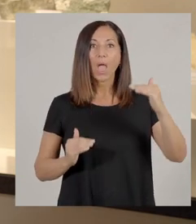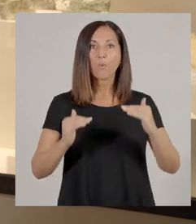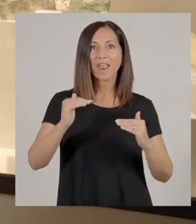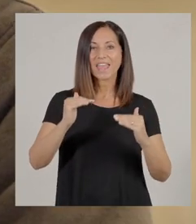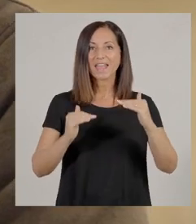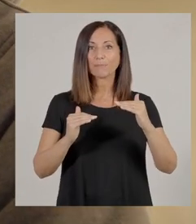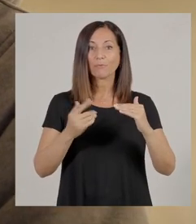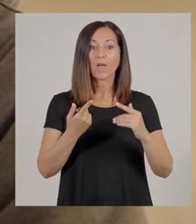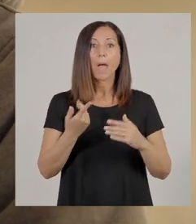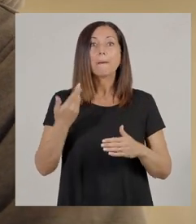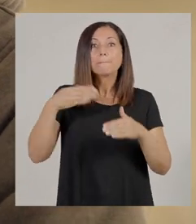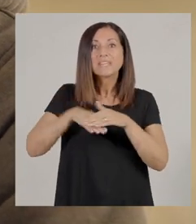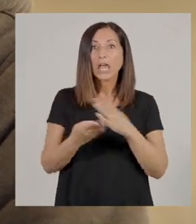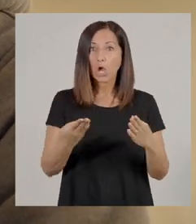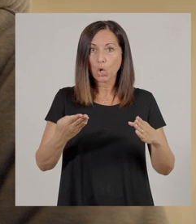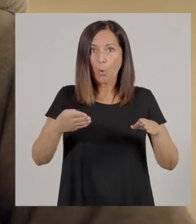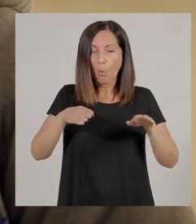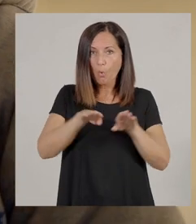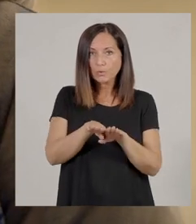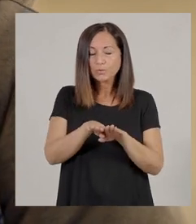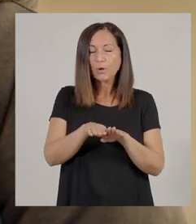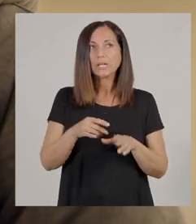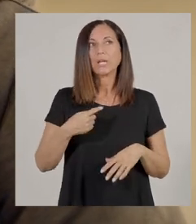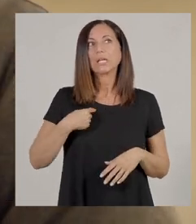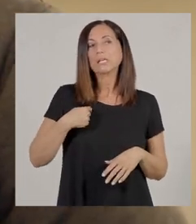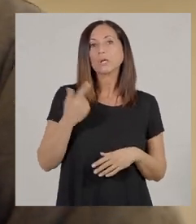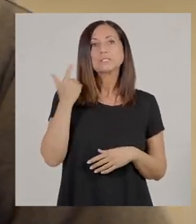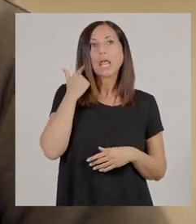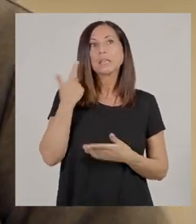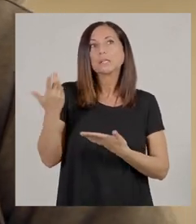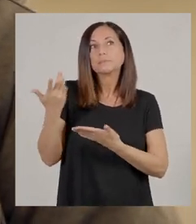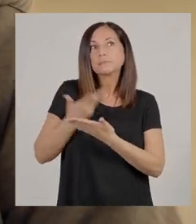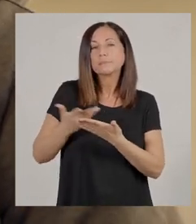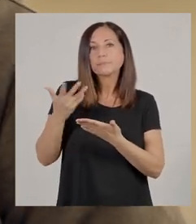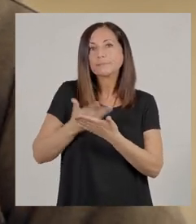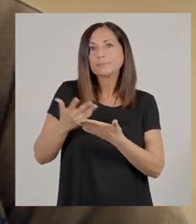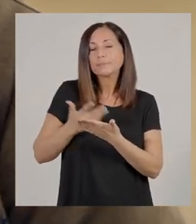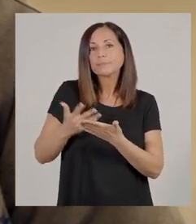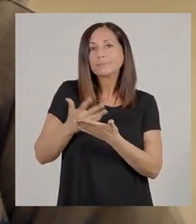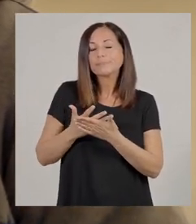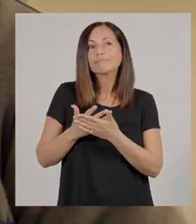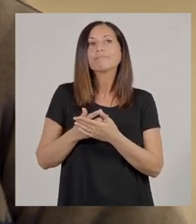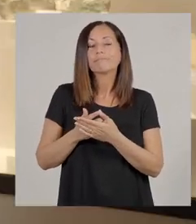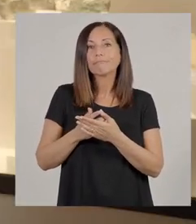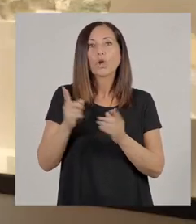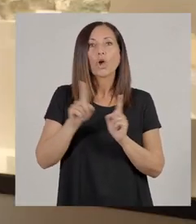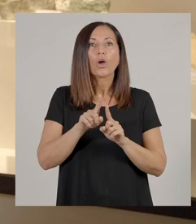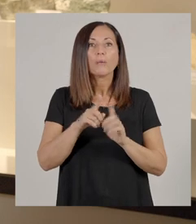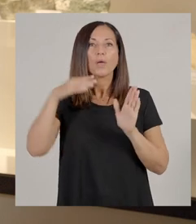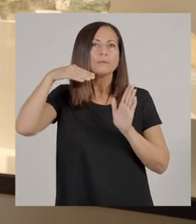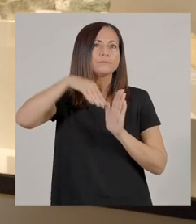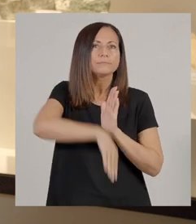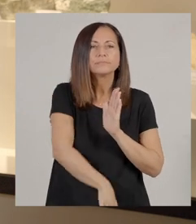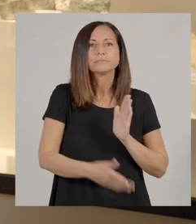questo equilibrio. Una volta chiuse le miniere, credo che non ci sia, almeno da quello che ho saputo, e da racconti che non ci